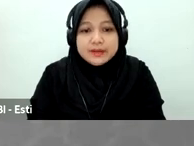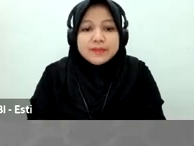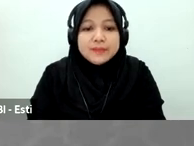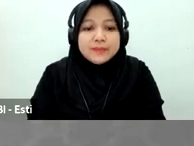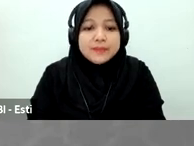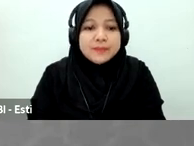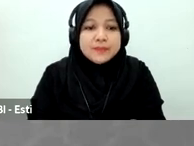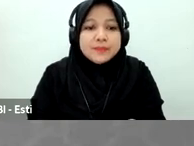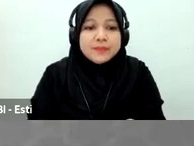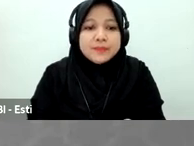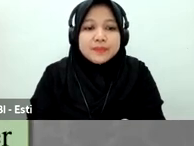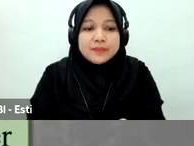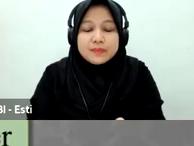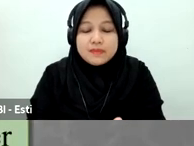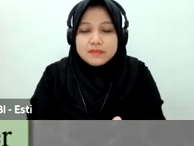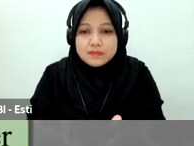kesimpulan